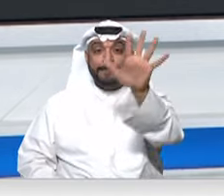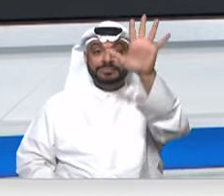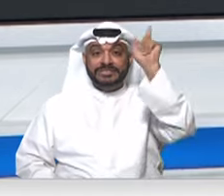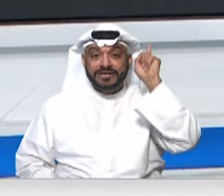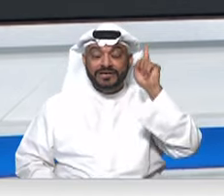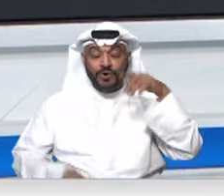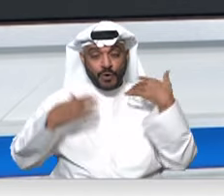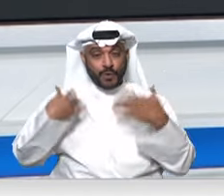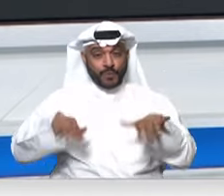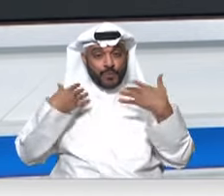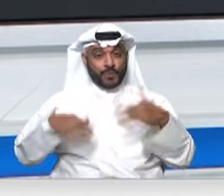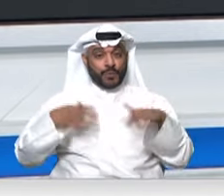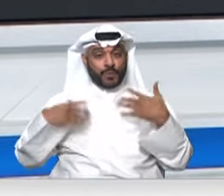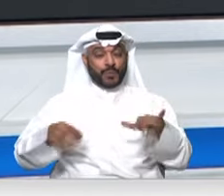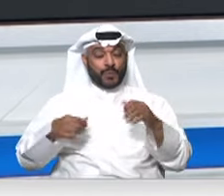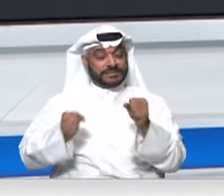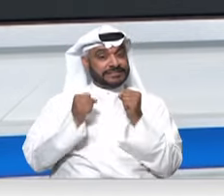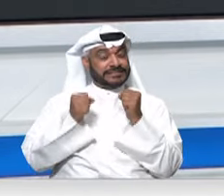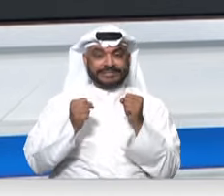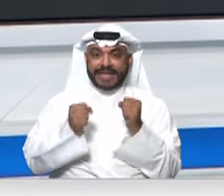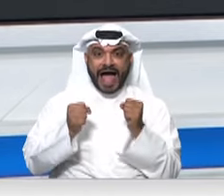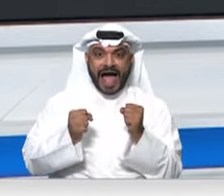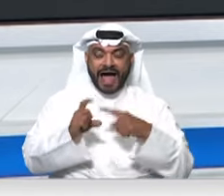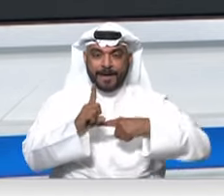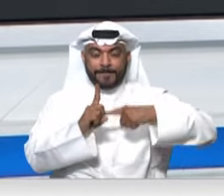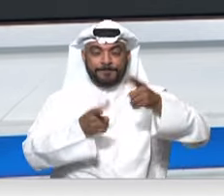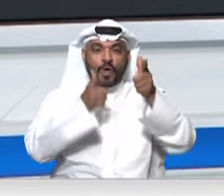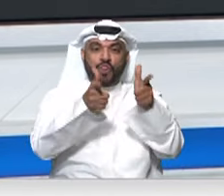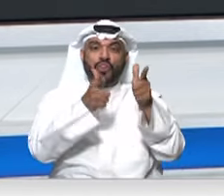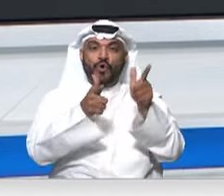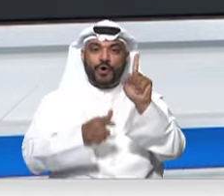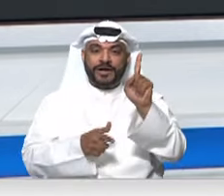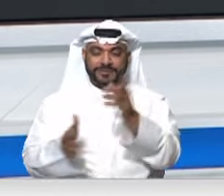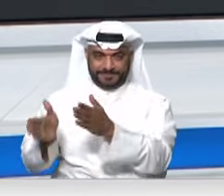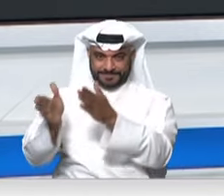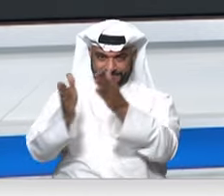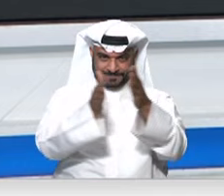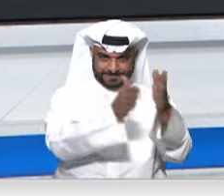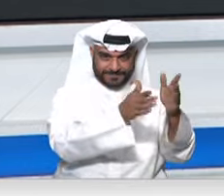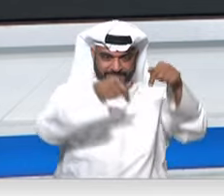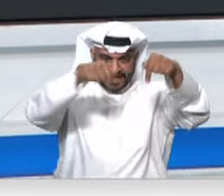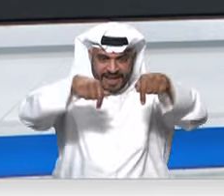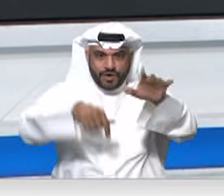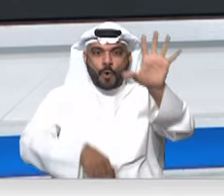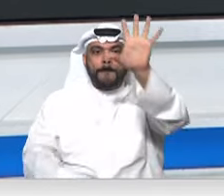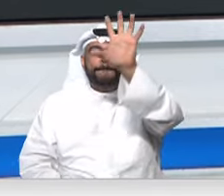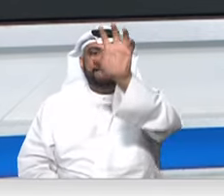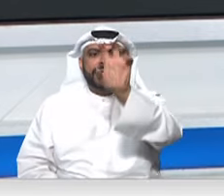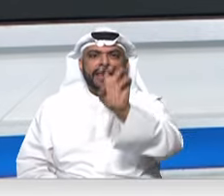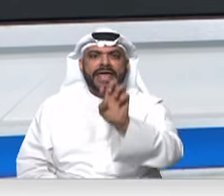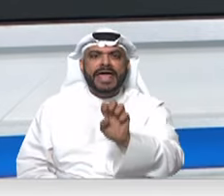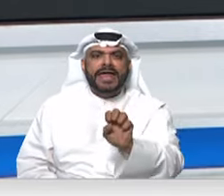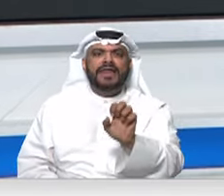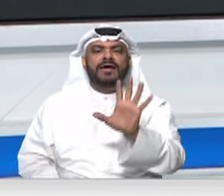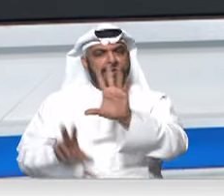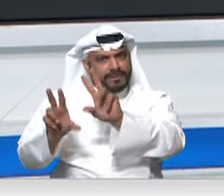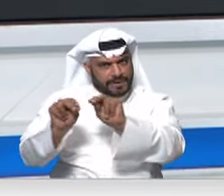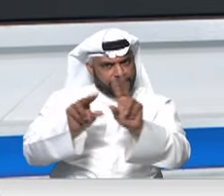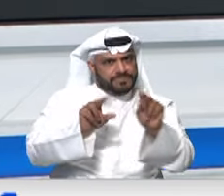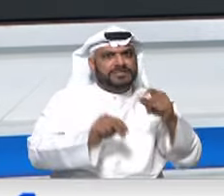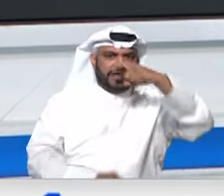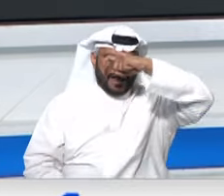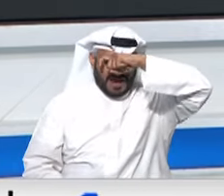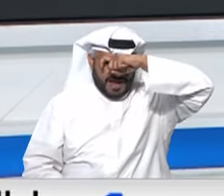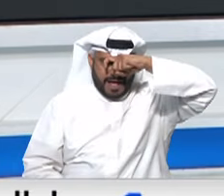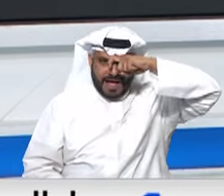السكنية ما بين 48 إلى 49 درجة مئوية. أما بالنسبة للأجواء في هذه الليلة، أجواء تميل إلى الحرارة في بعض المناطق